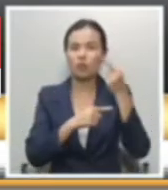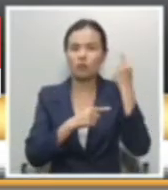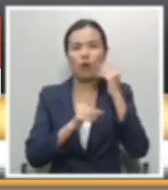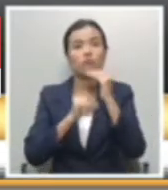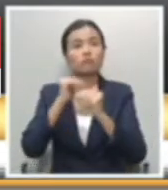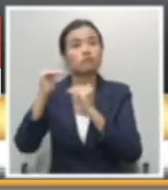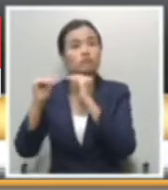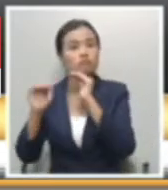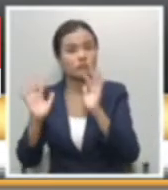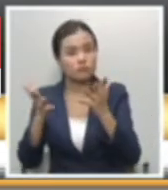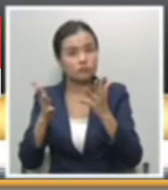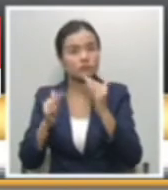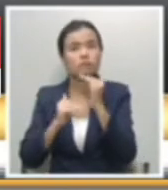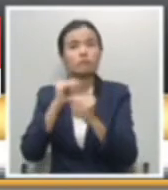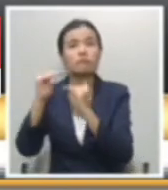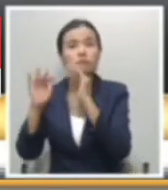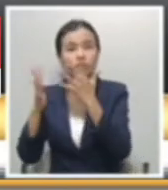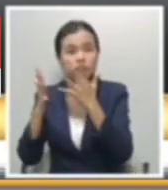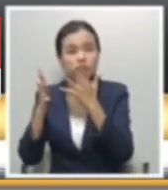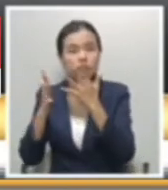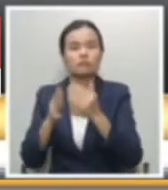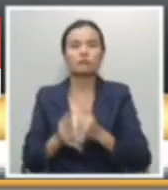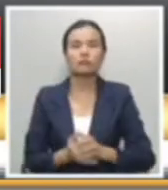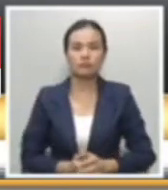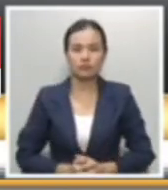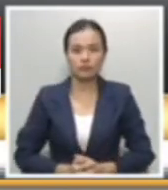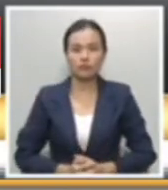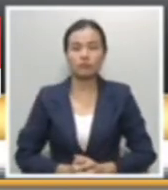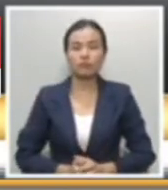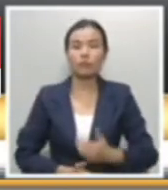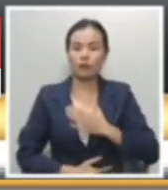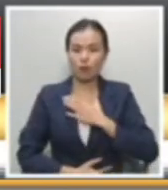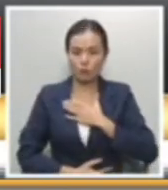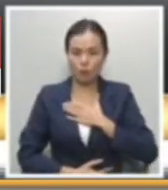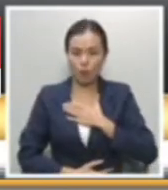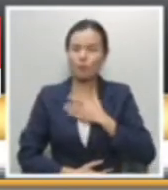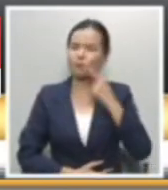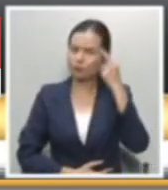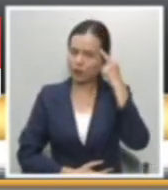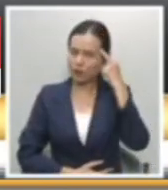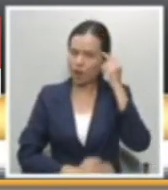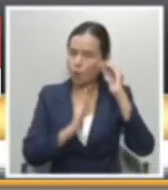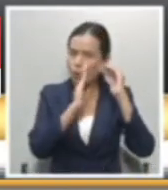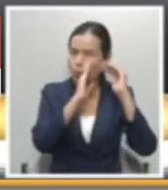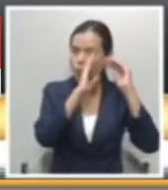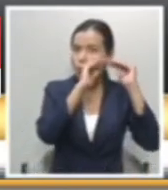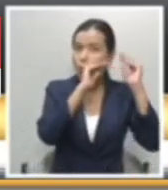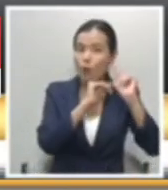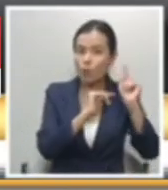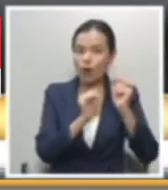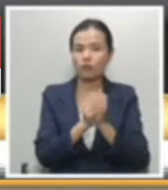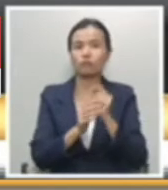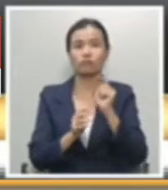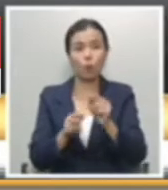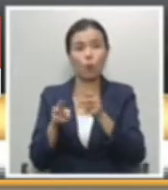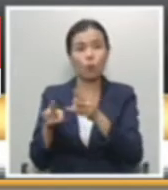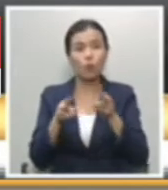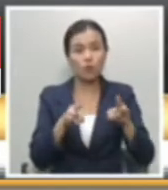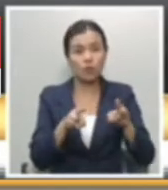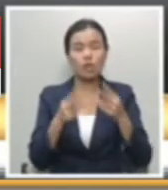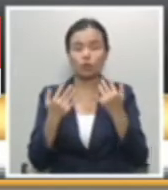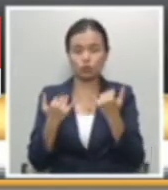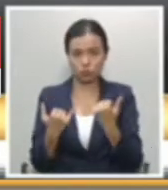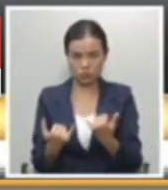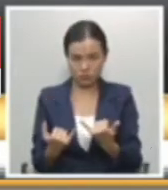ริญก้าวหน้าหรือเติบโตต่อไปผมก็หวังใจอย่างยิ่งว่าเฟืองตัวนี้ในขณะ